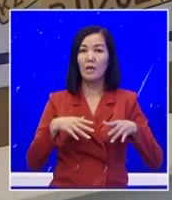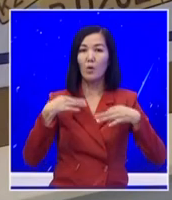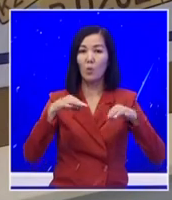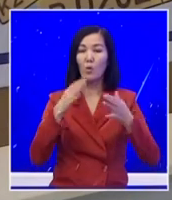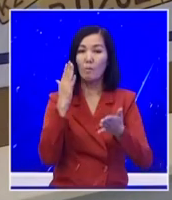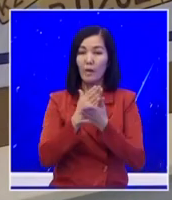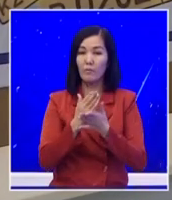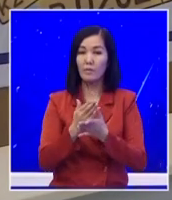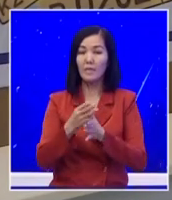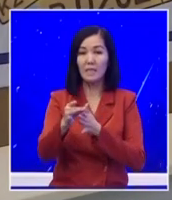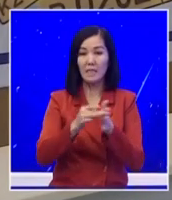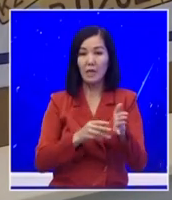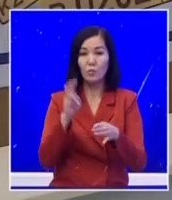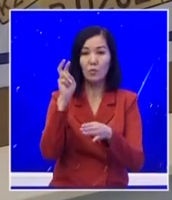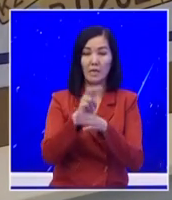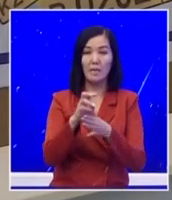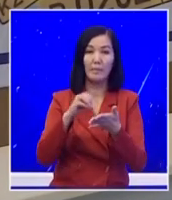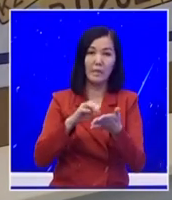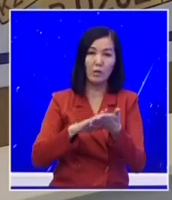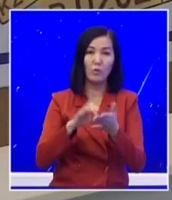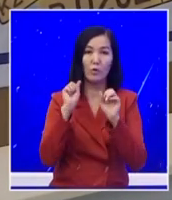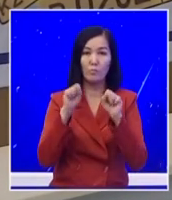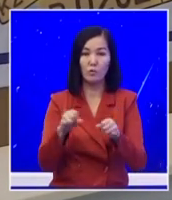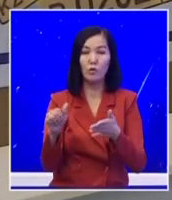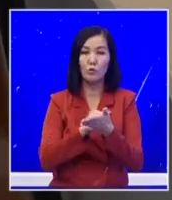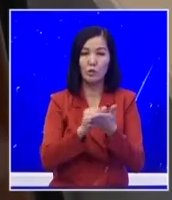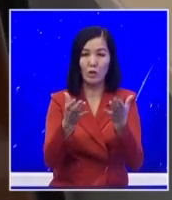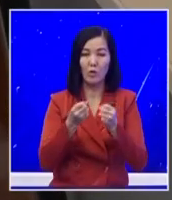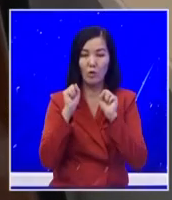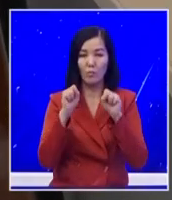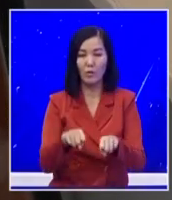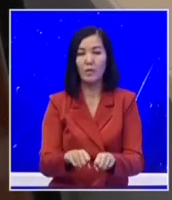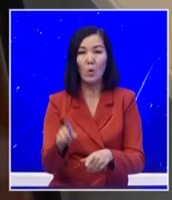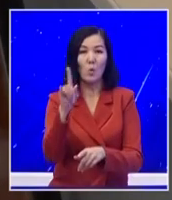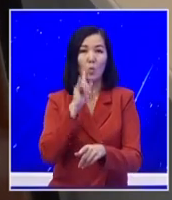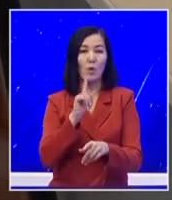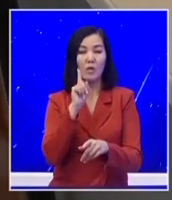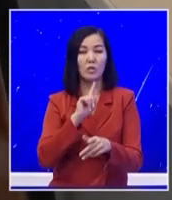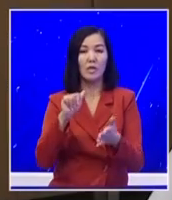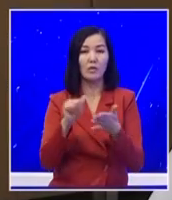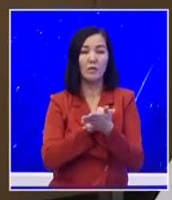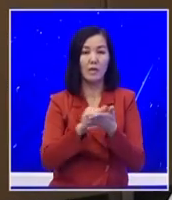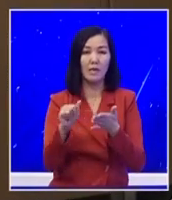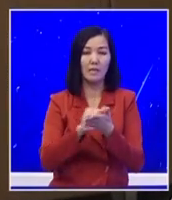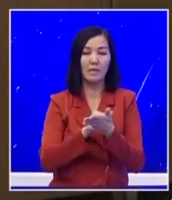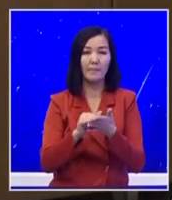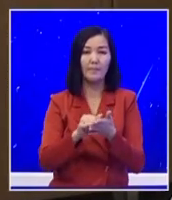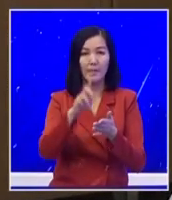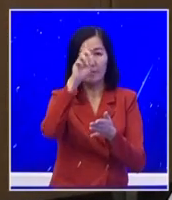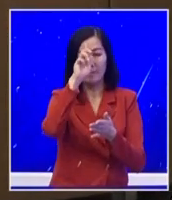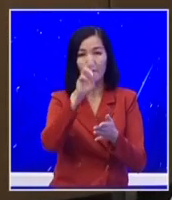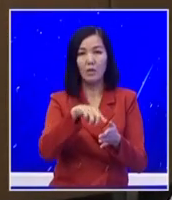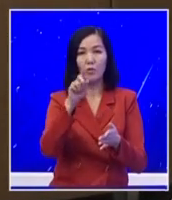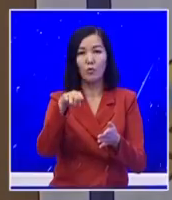Кеп, көліктерін тіркеп, документтерін алсын. Уақытша тіркеу алымы техникалық төлқұжат және мемлекеттік номер